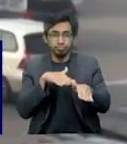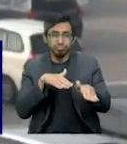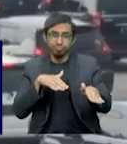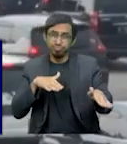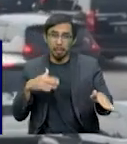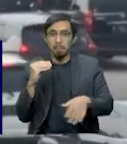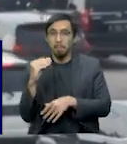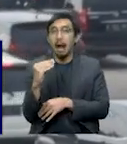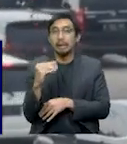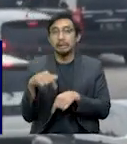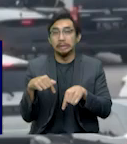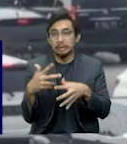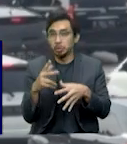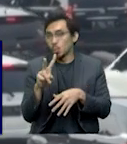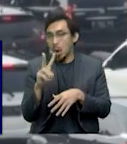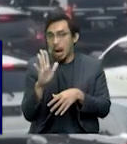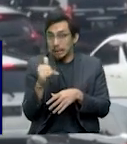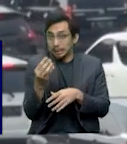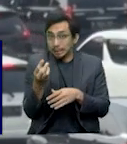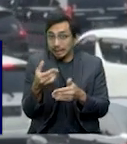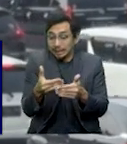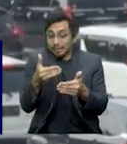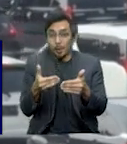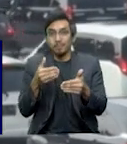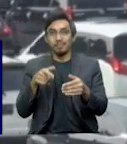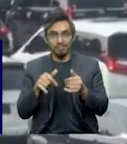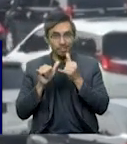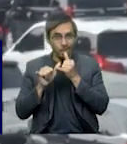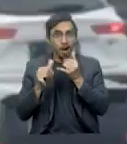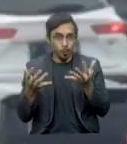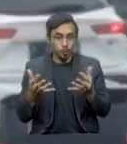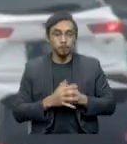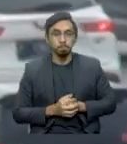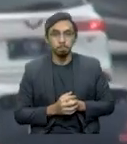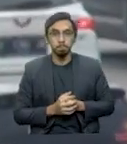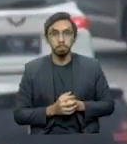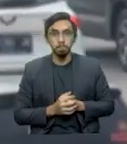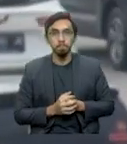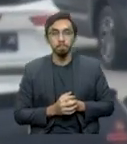atau 2 hari jelang tahun baru. Sementara arus kendaraan di arah sebaliknya relatif normal.